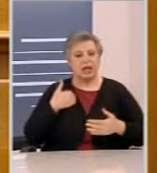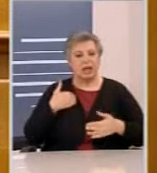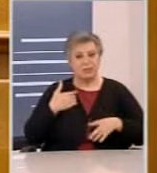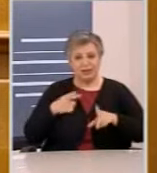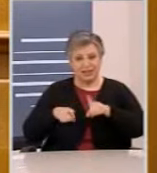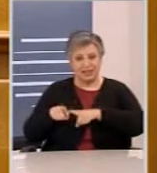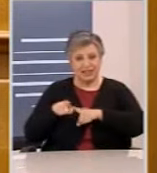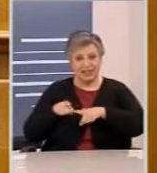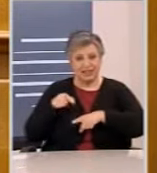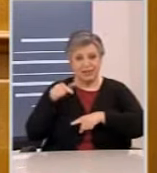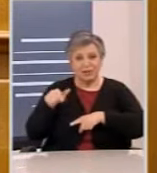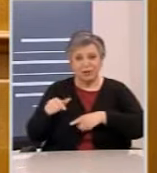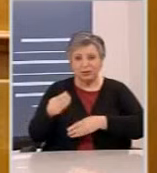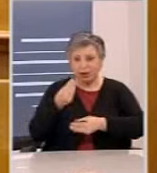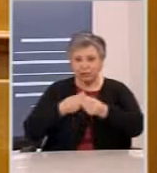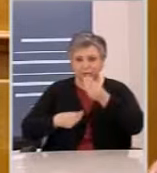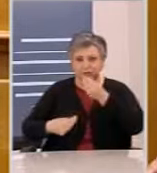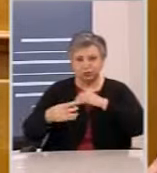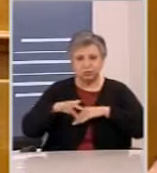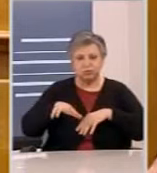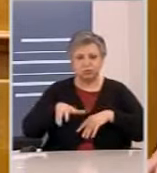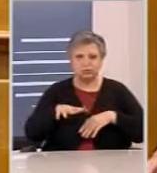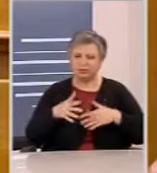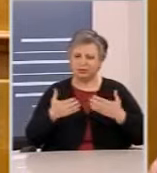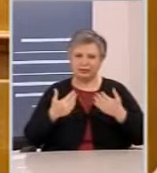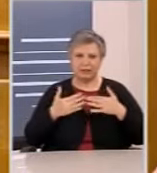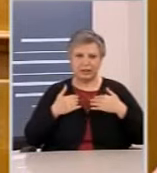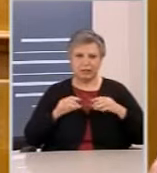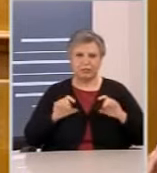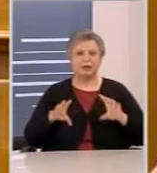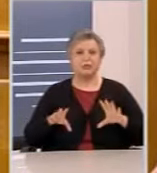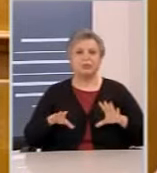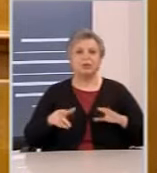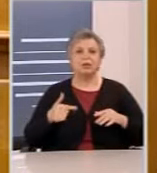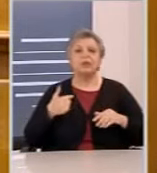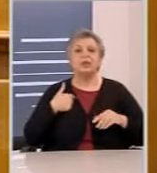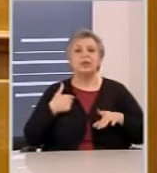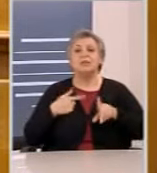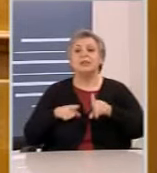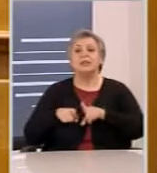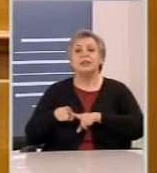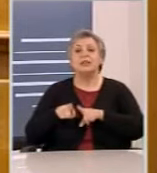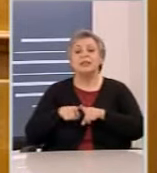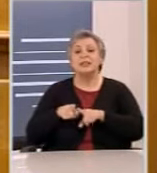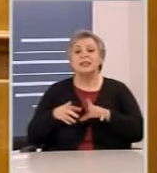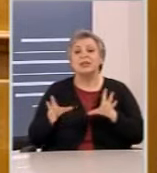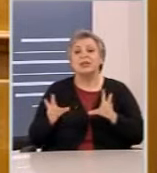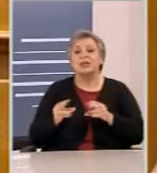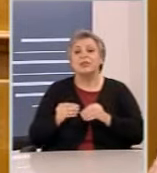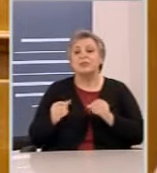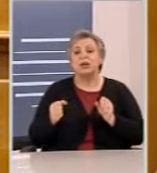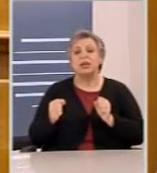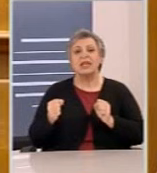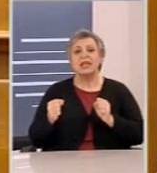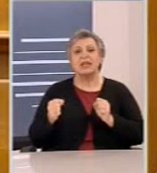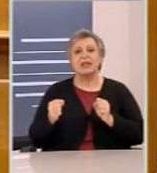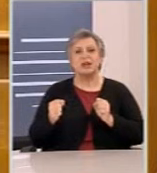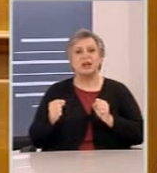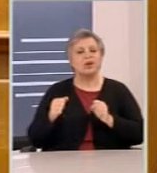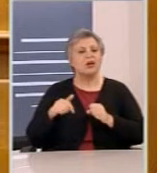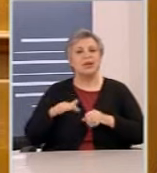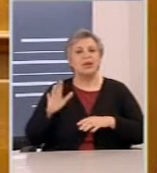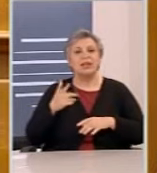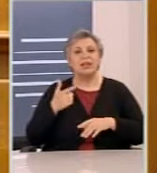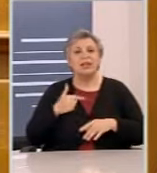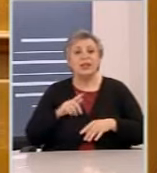πάρτι και γιατί η σχέση μας για την υγεία, με την υγεία, αγαπητοί συνάδελφοι, δεν προέκυψε όταν